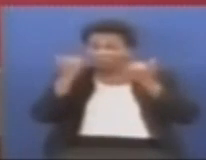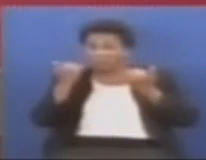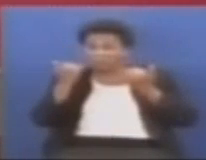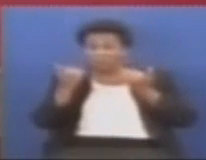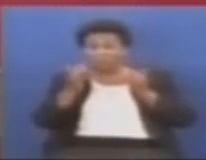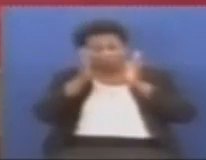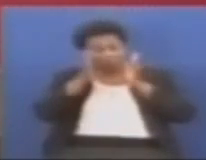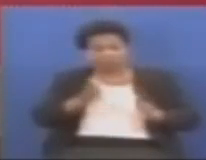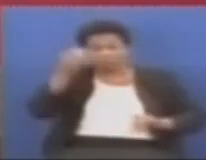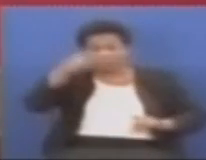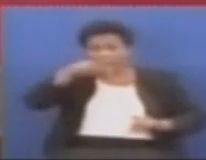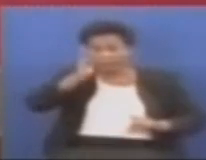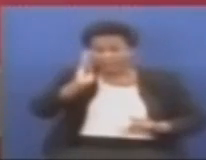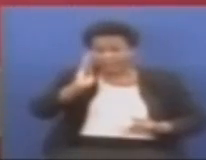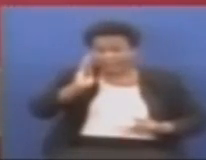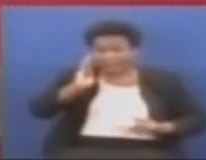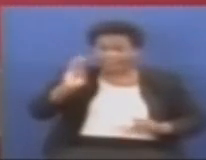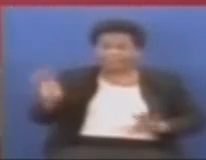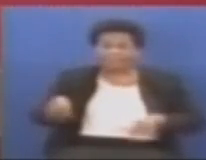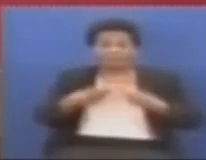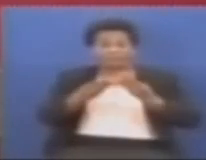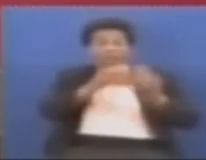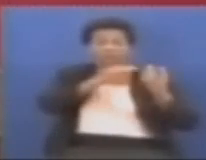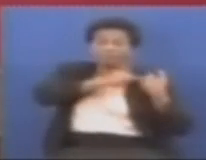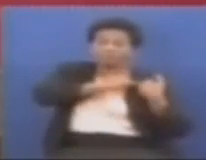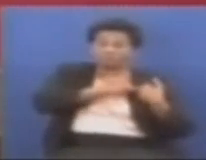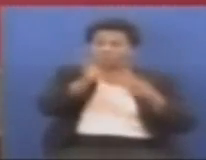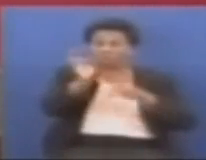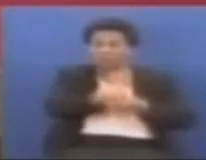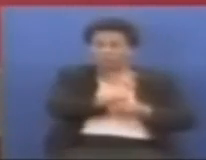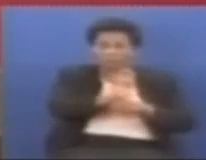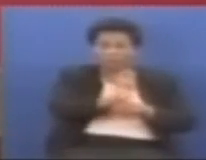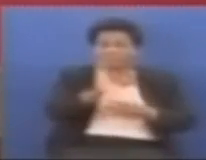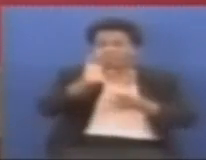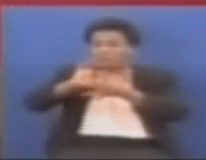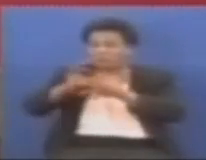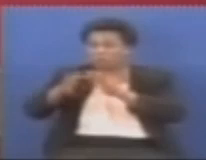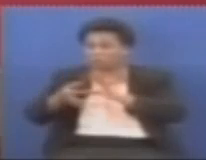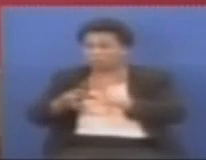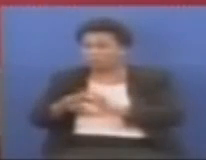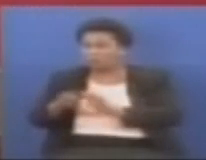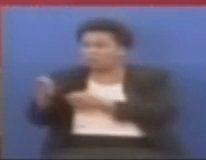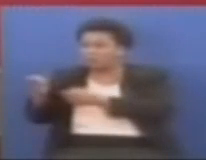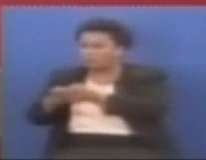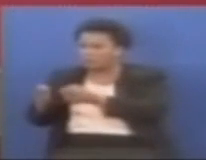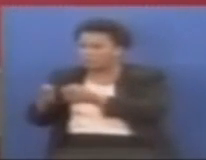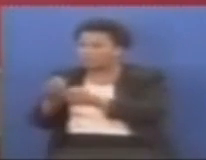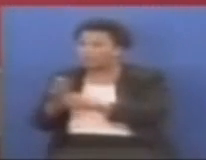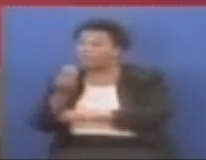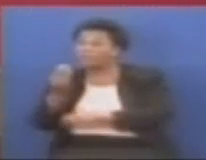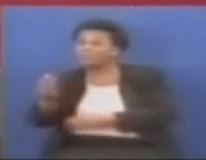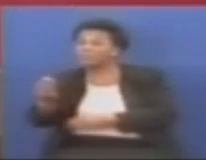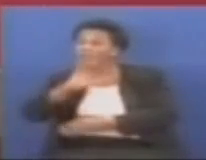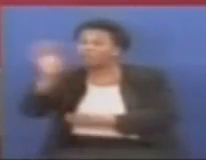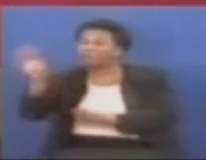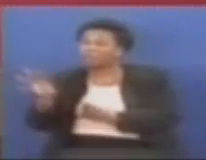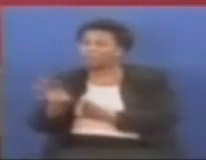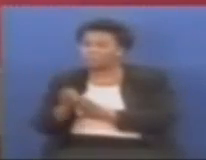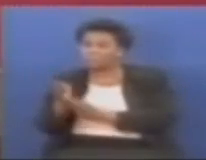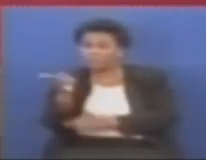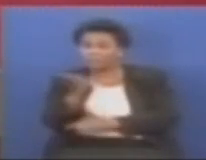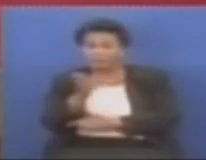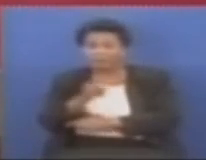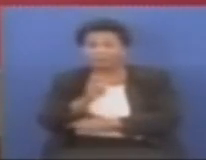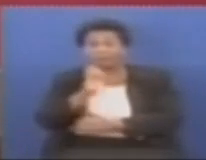kupunguza gharama za uendeshaji wa kesi. Je, utekelezaji wa agizo hilo umefikia wapi na ni kiasi gani cha fedha kilichookolewa tangu mashirika